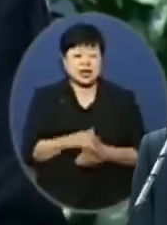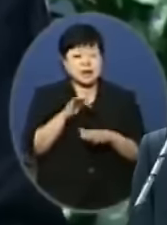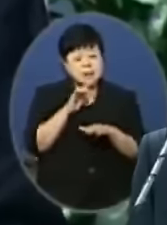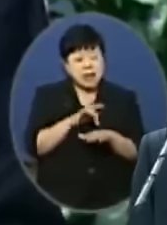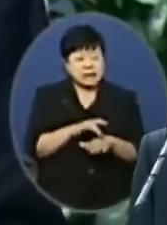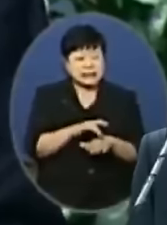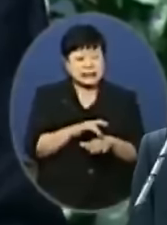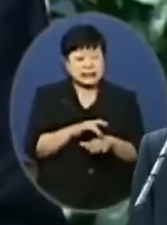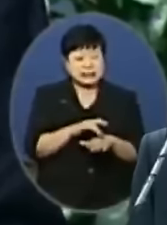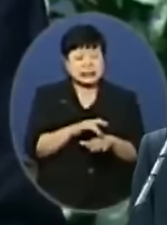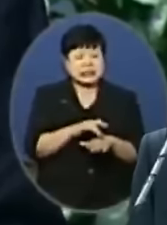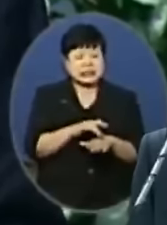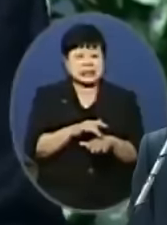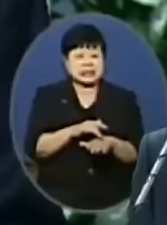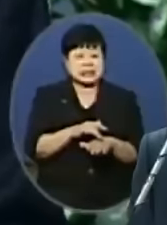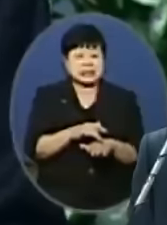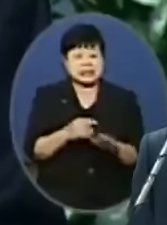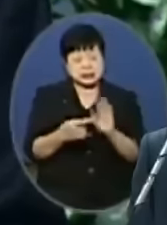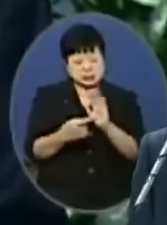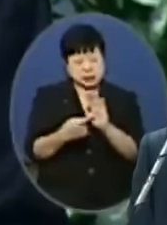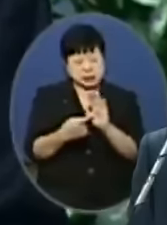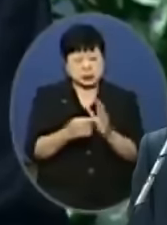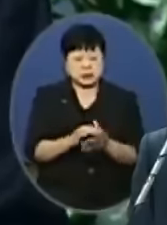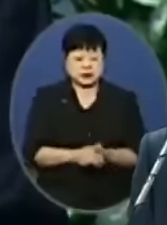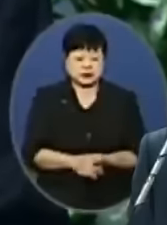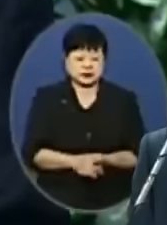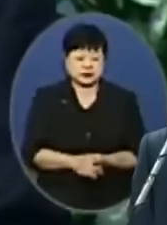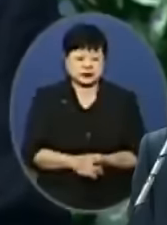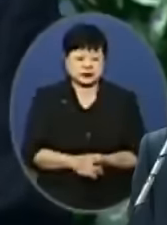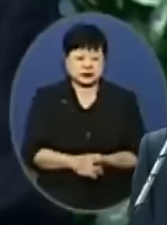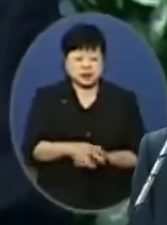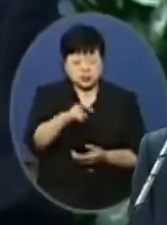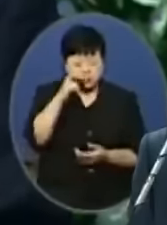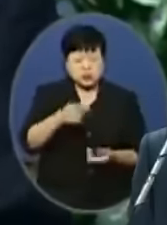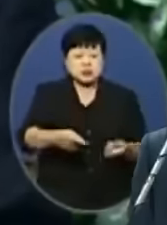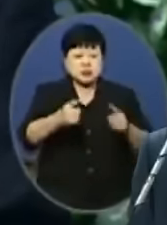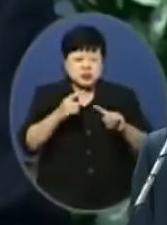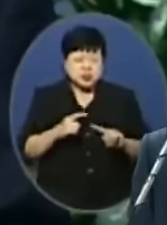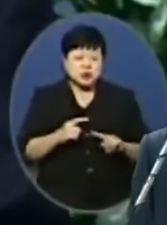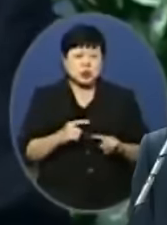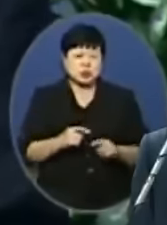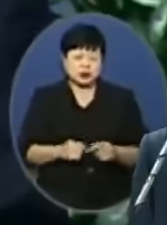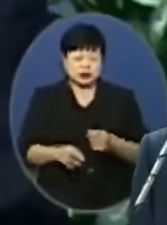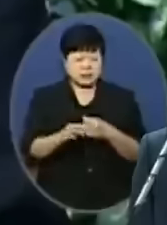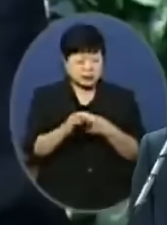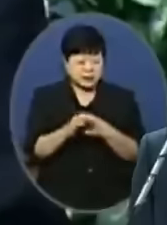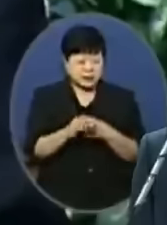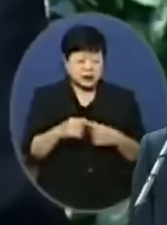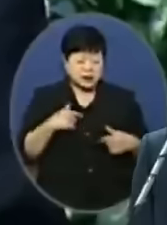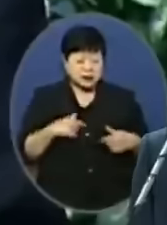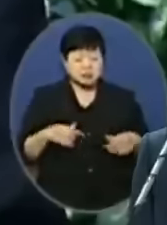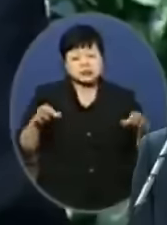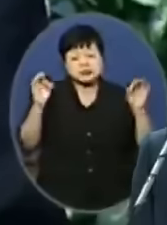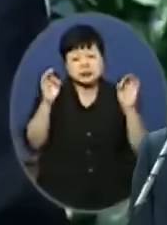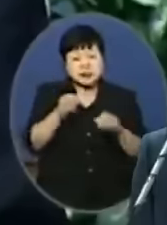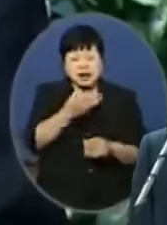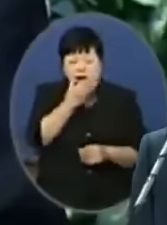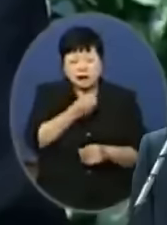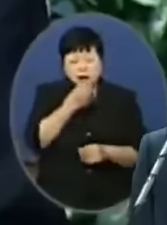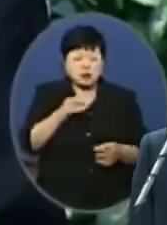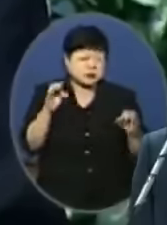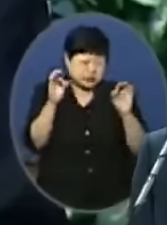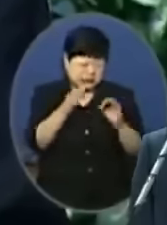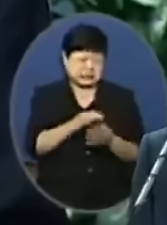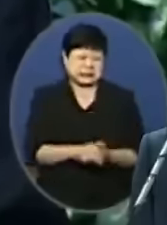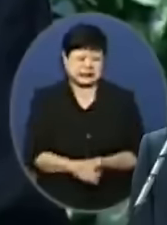마귀의 표상인 것입니다. 우리가 미움이 들어오면 기쁨도 사라지고 행복도 사라지는